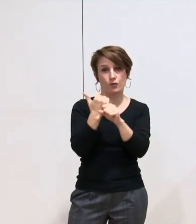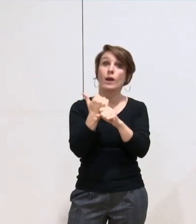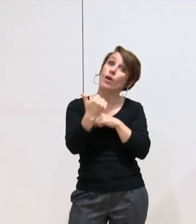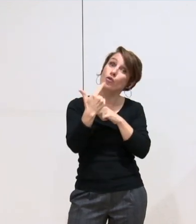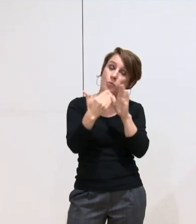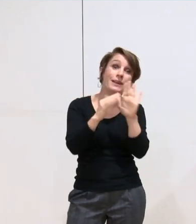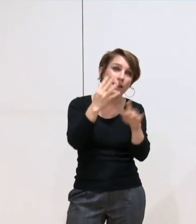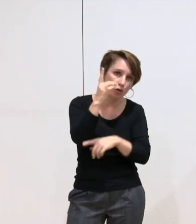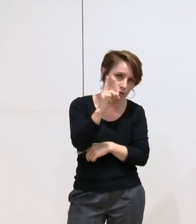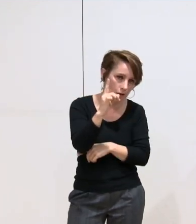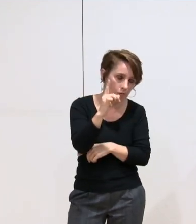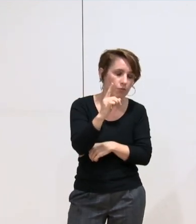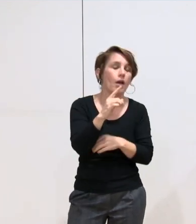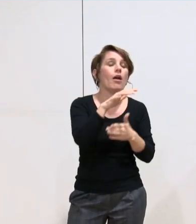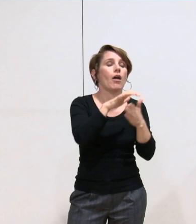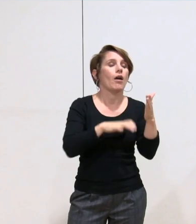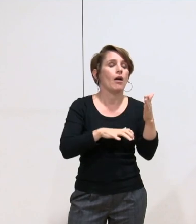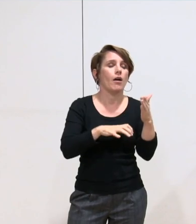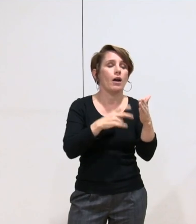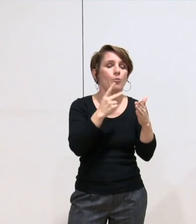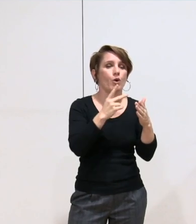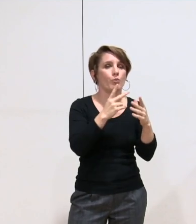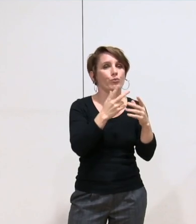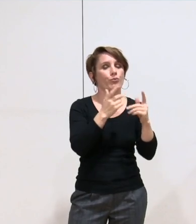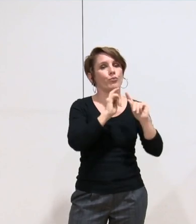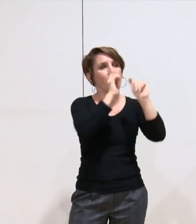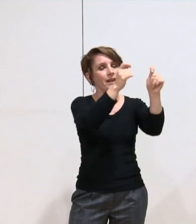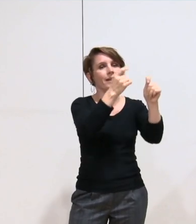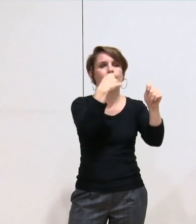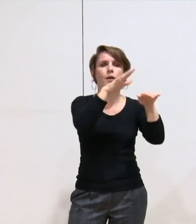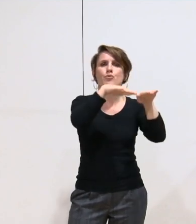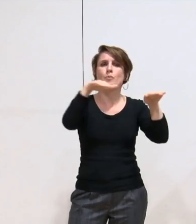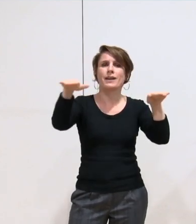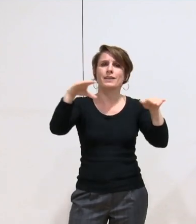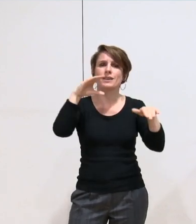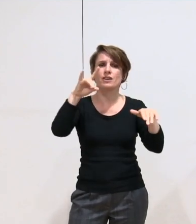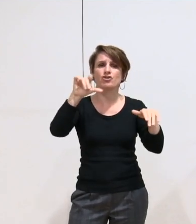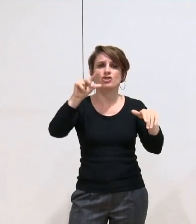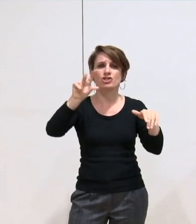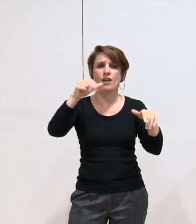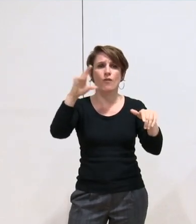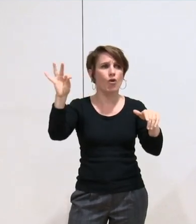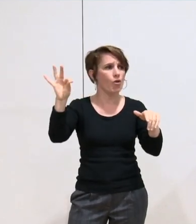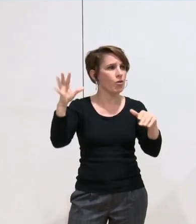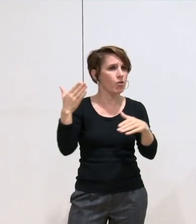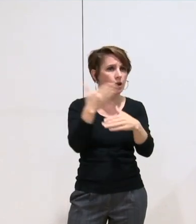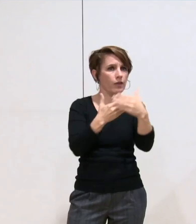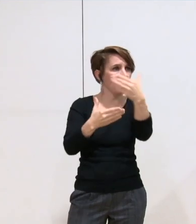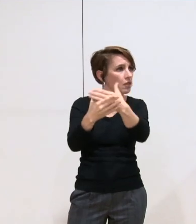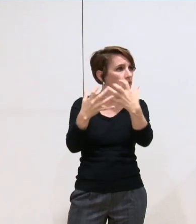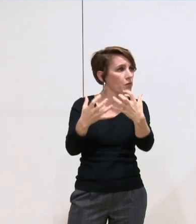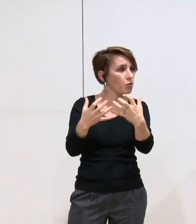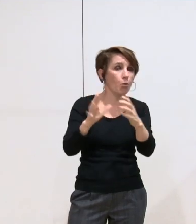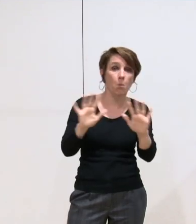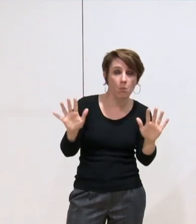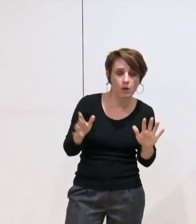2014. Hein. Rapport délégataire sur le stationnement du parc Chavant. Des interventions ? Non, je les mets